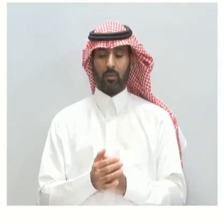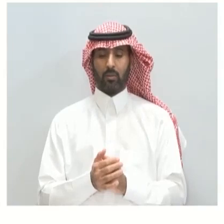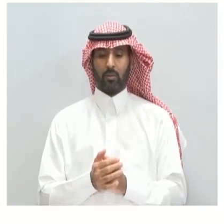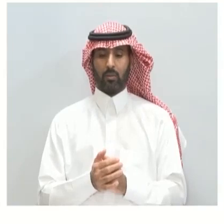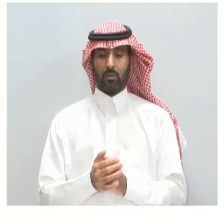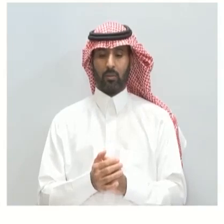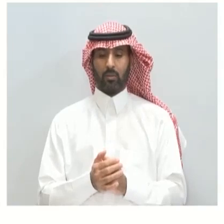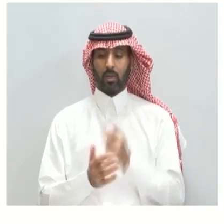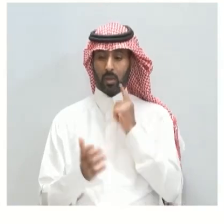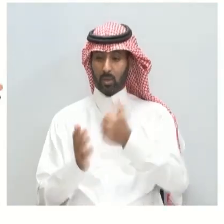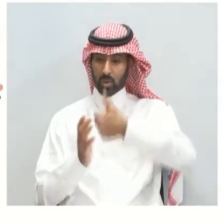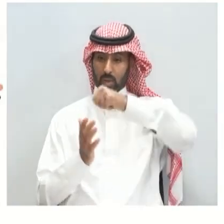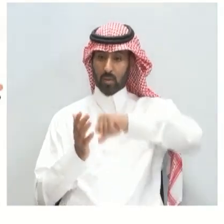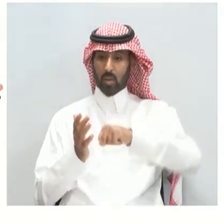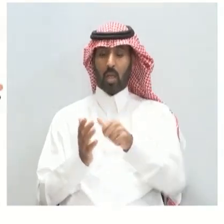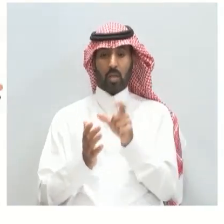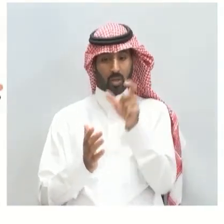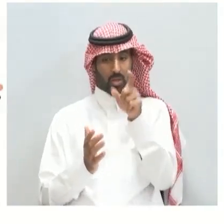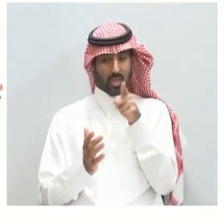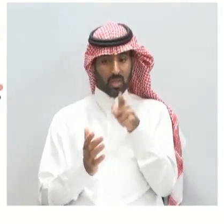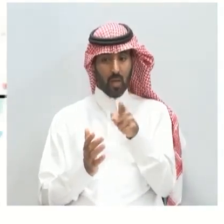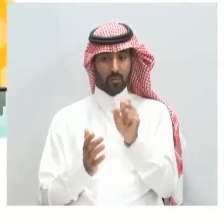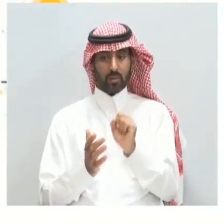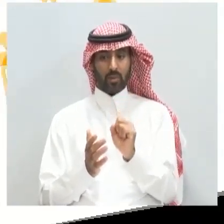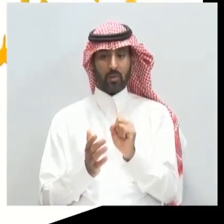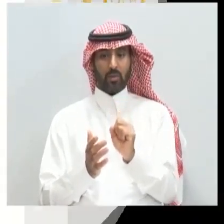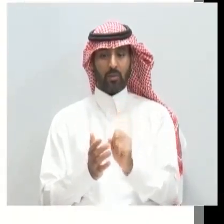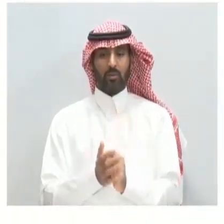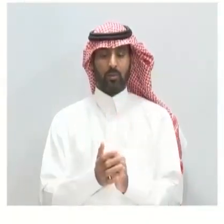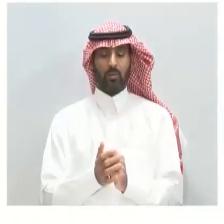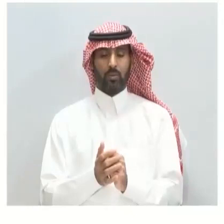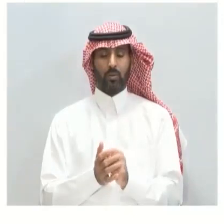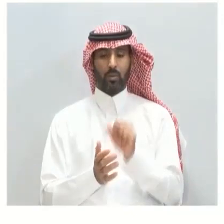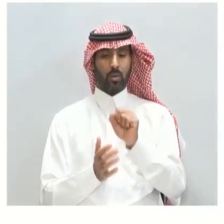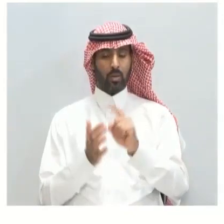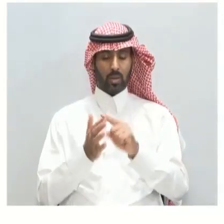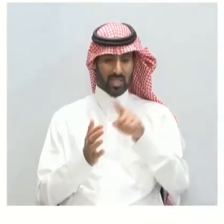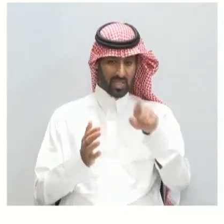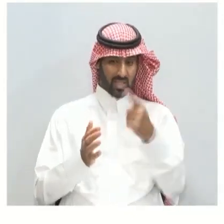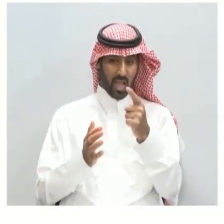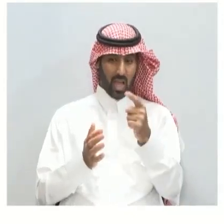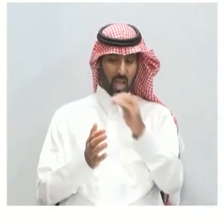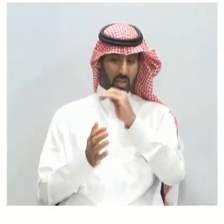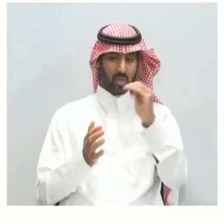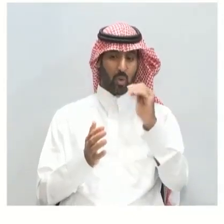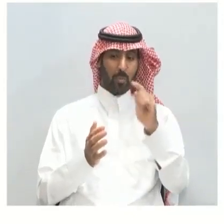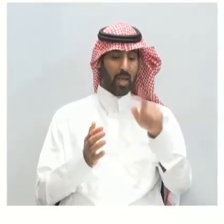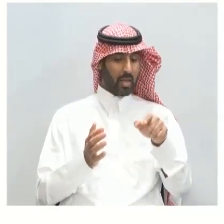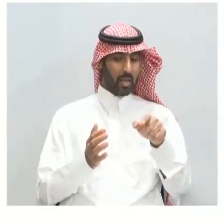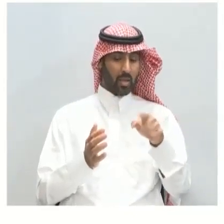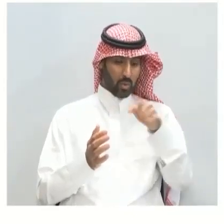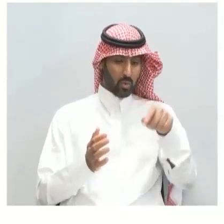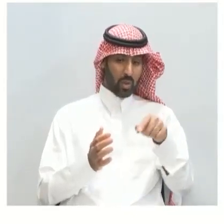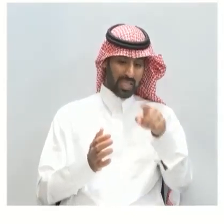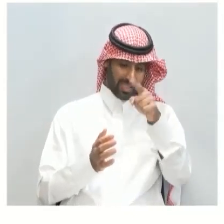قيم نفسك سؤال نطرح اليكم ضح علامه صح امام العباره الصحيحه وعلامه خطا